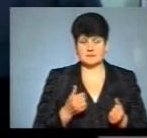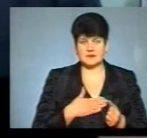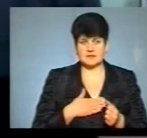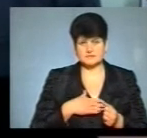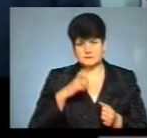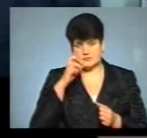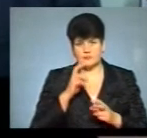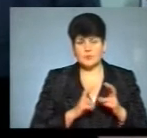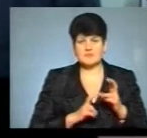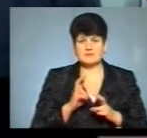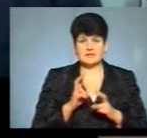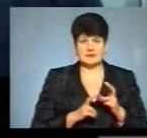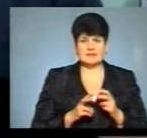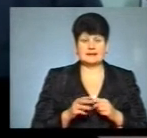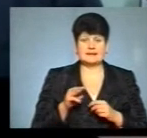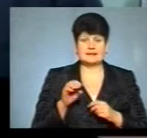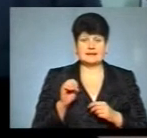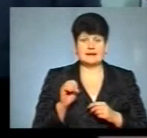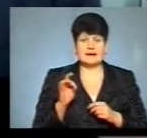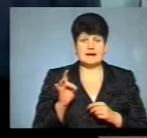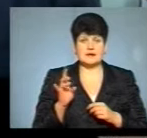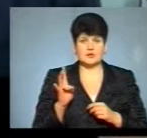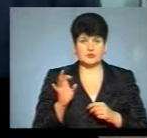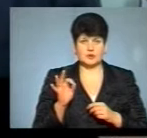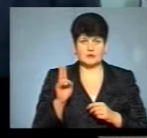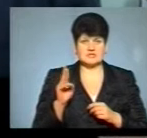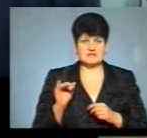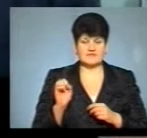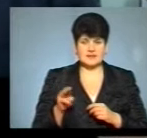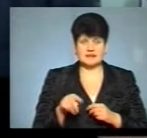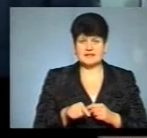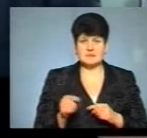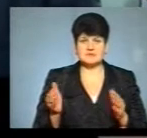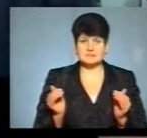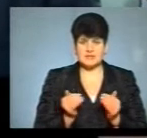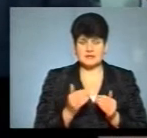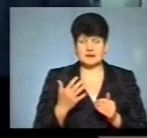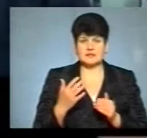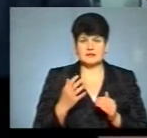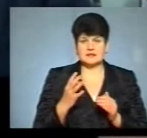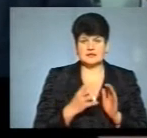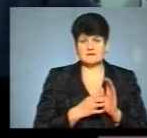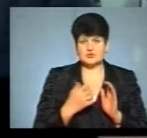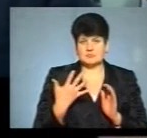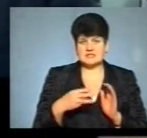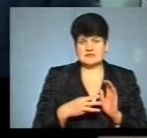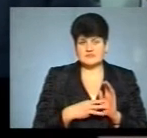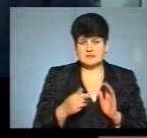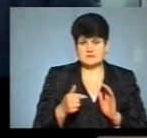комунального підприємства «Терноцвіт». Там зменшено на 858 тисяч гривень, залишено